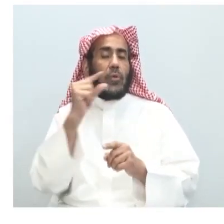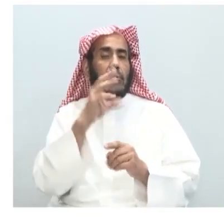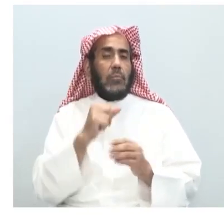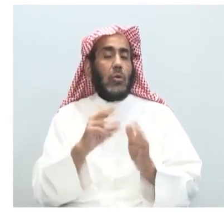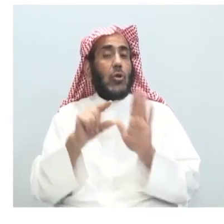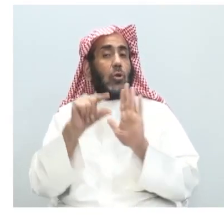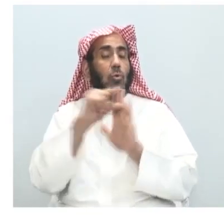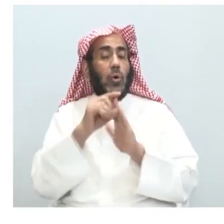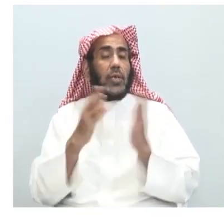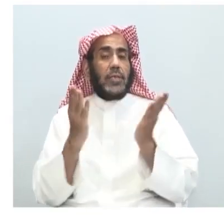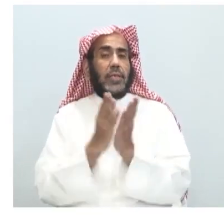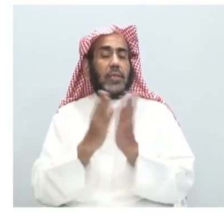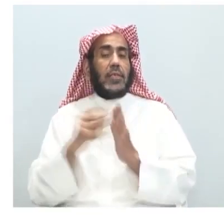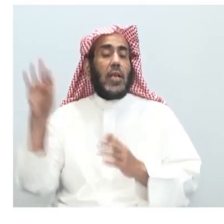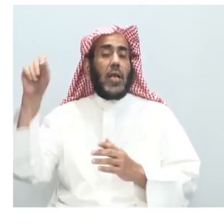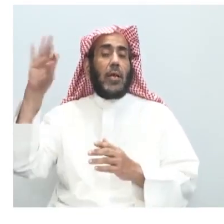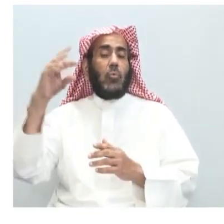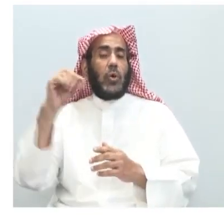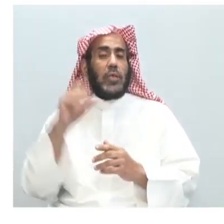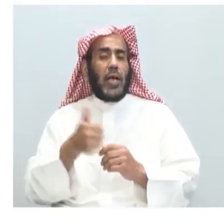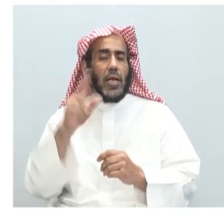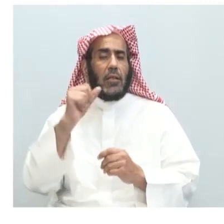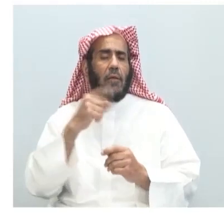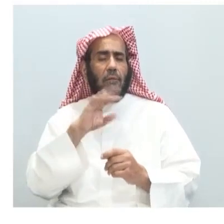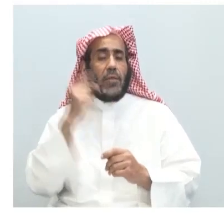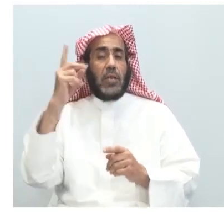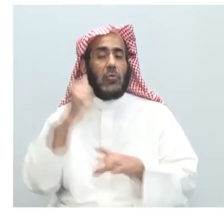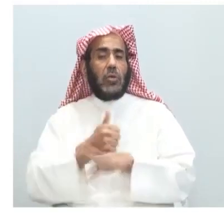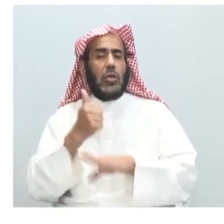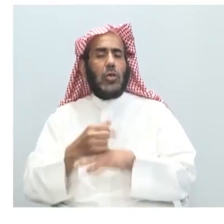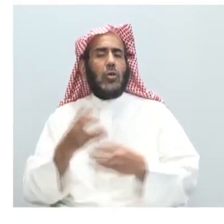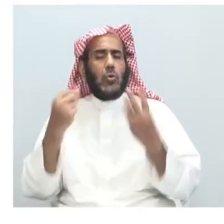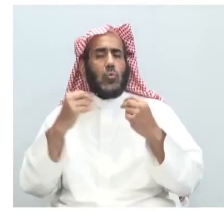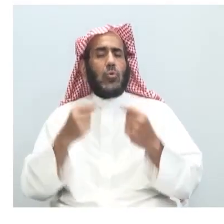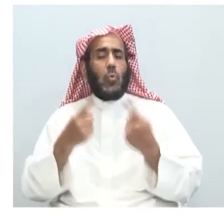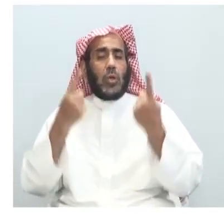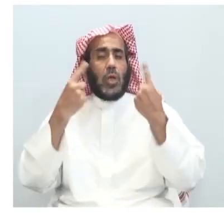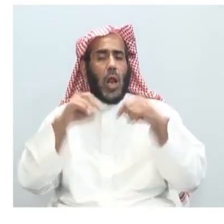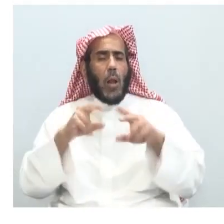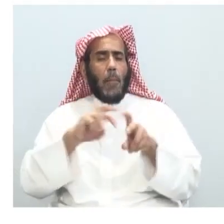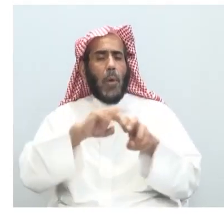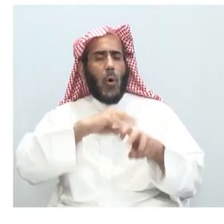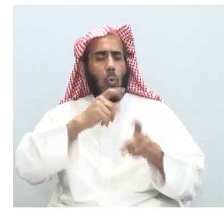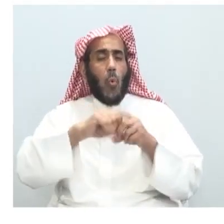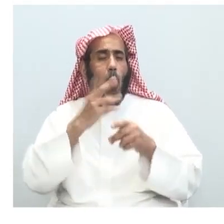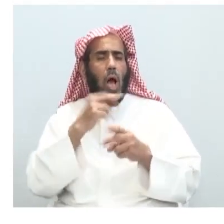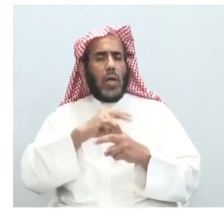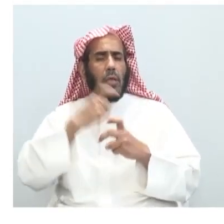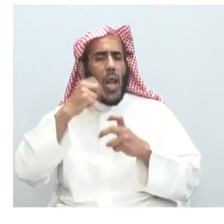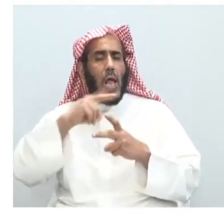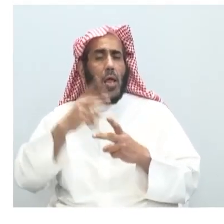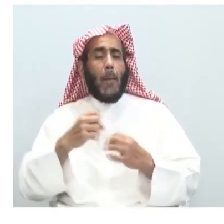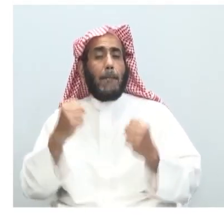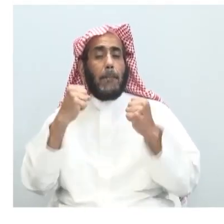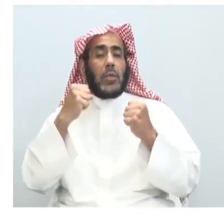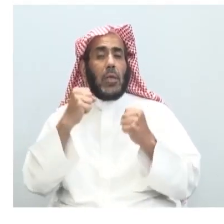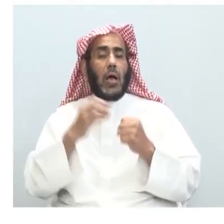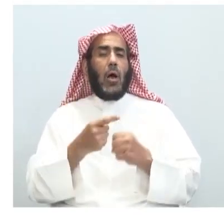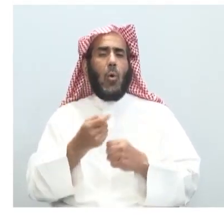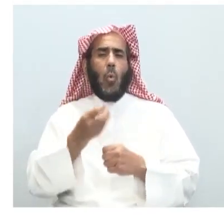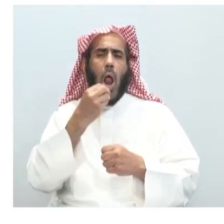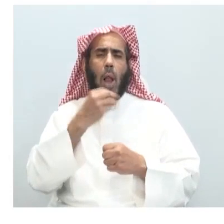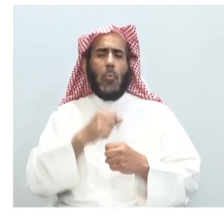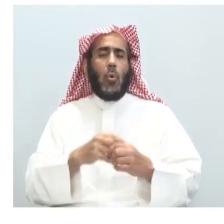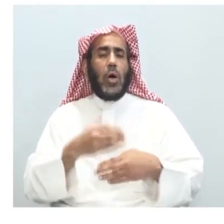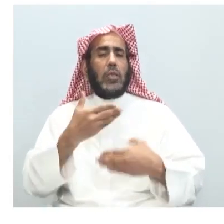العنوان الدرس الكربوهيدرات فكرته الرئيسه تزود الكربوهيدرات المخلوقات الحيه بالطاقه والمواد